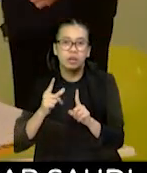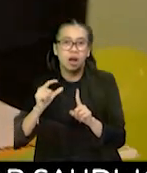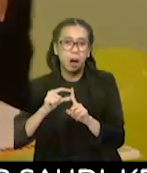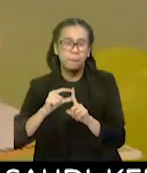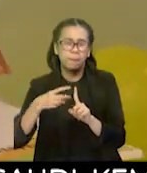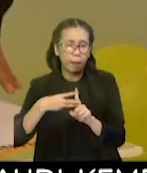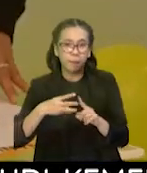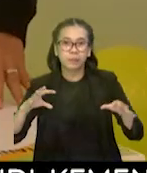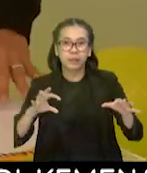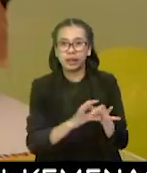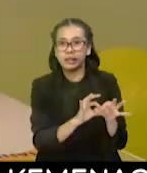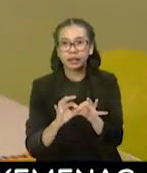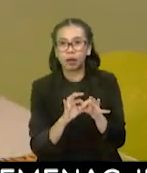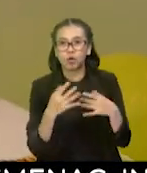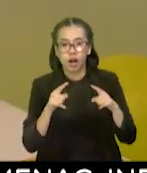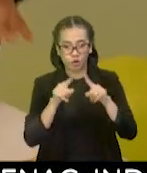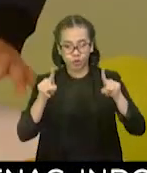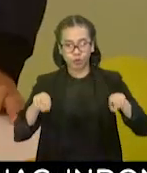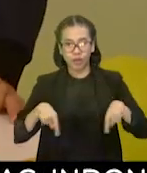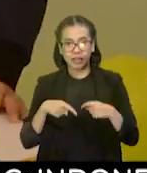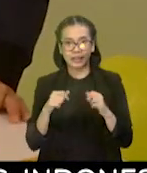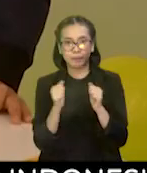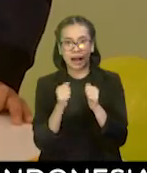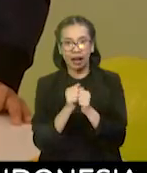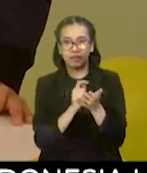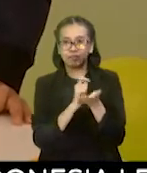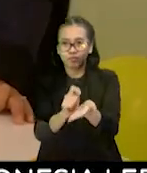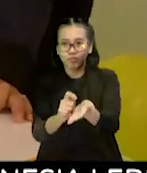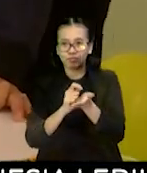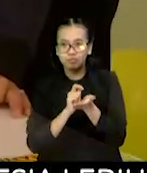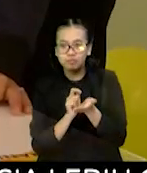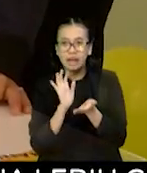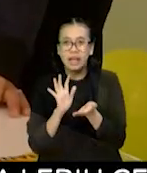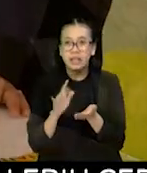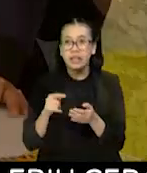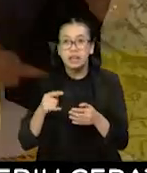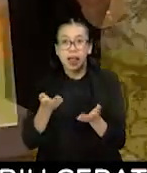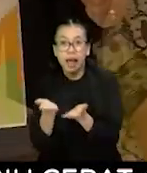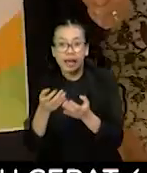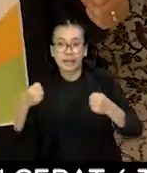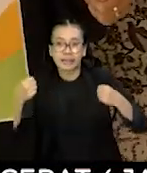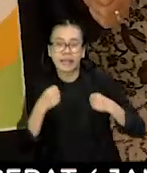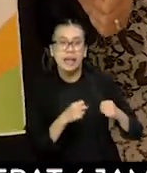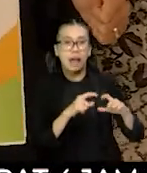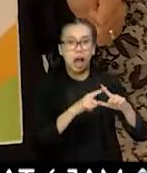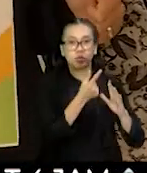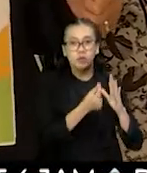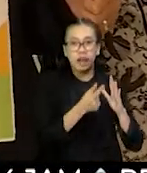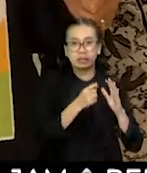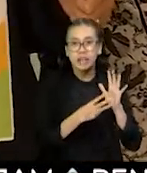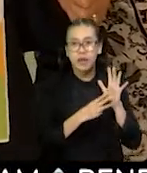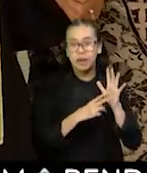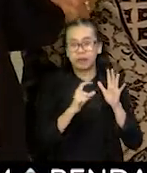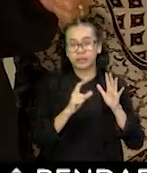penandatanganan nota kesepahaman, di mana layanan kesehatan yang dipesan melalui Dr. Hub akan diproteksi oleh MNC Life. Salah satunya adalah layanan